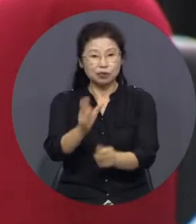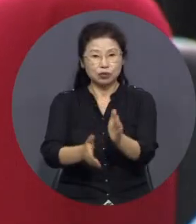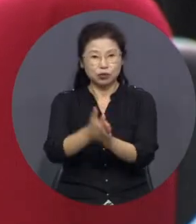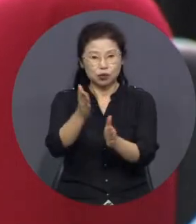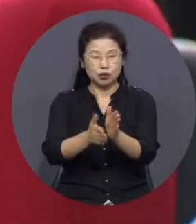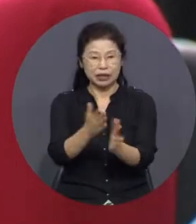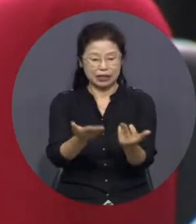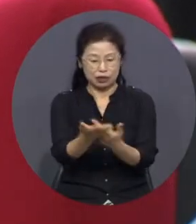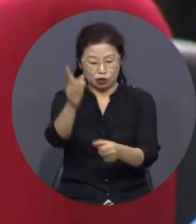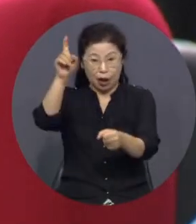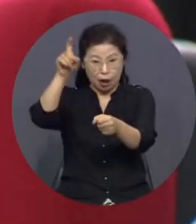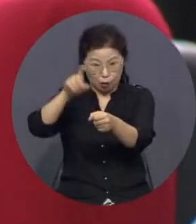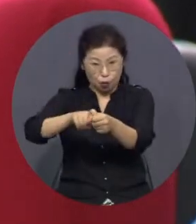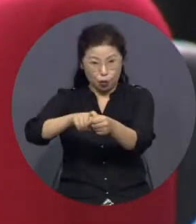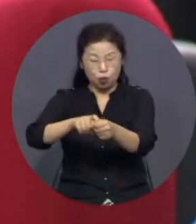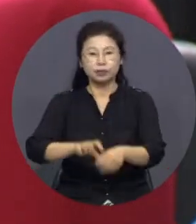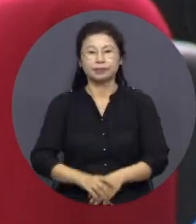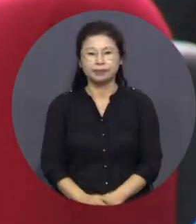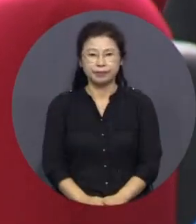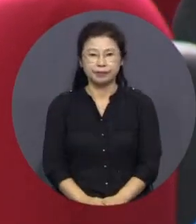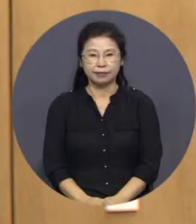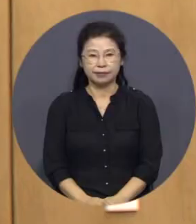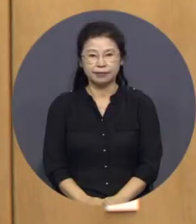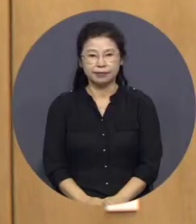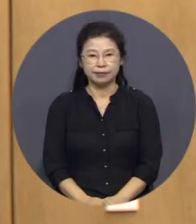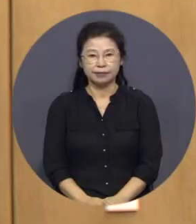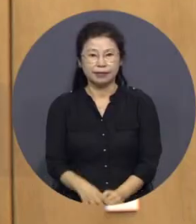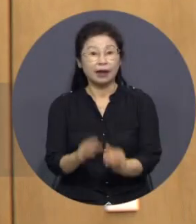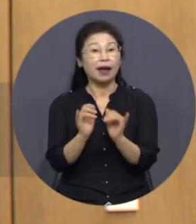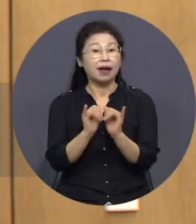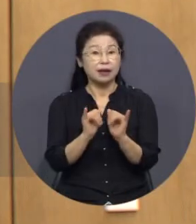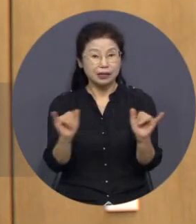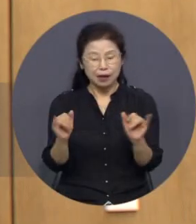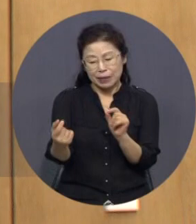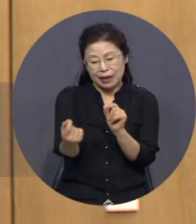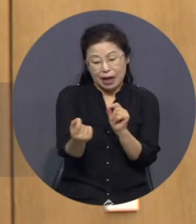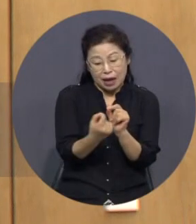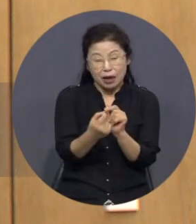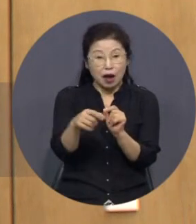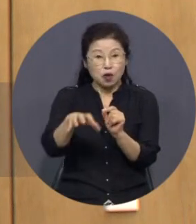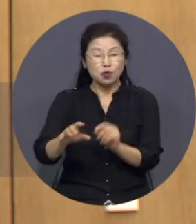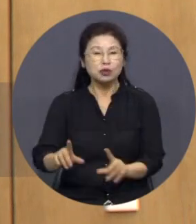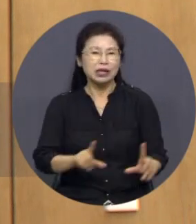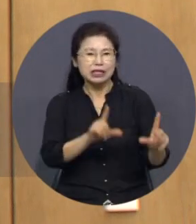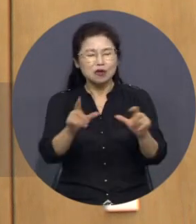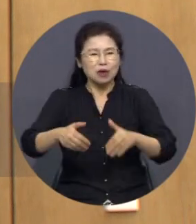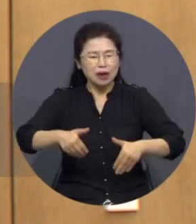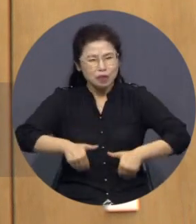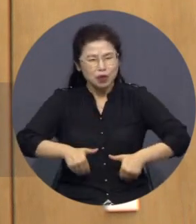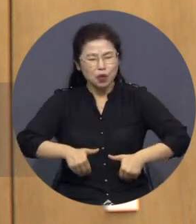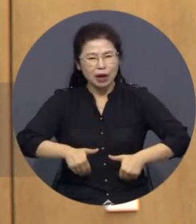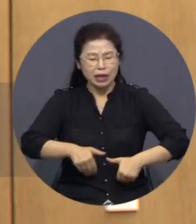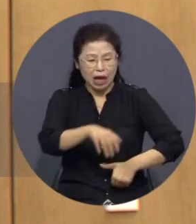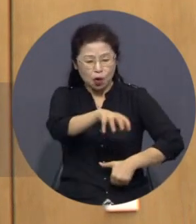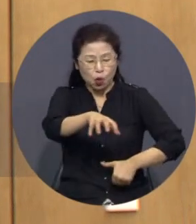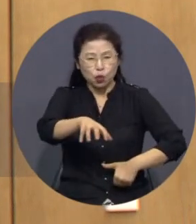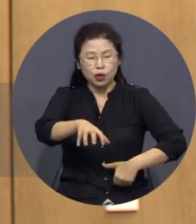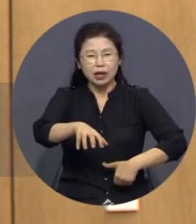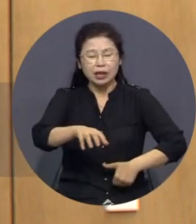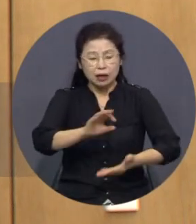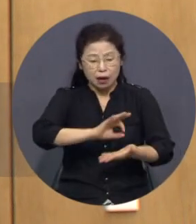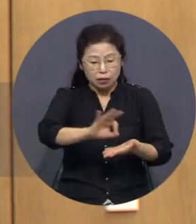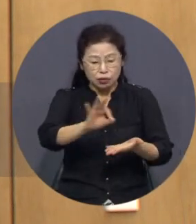도시 제주의 기본 구상입니다. 주민 인접 지역에다가 그 생활 필수 기능 공급 시설을 넣는 방식이